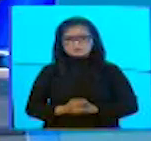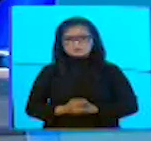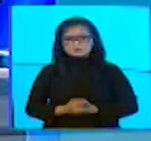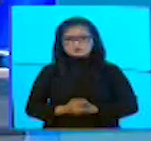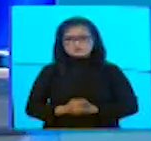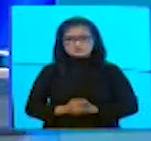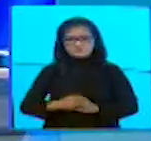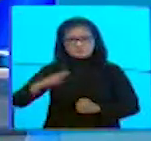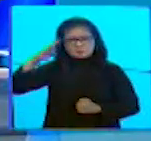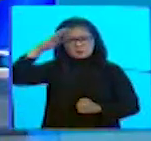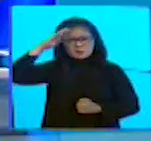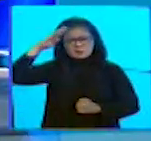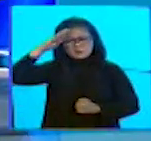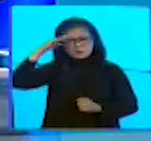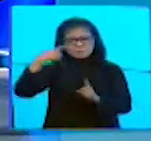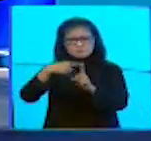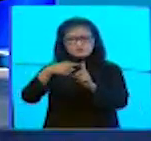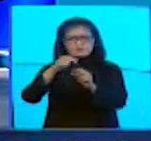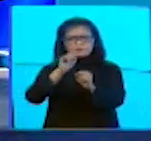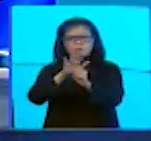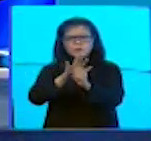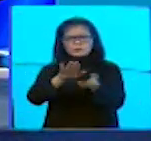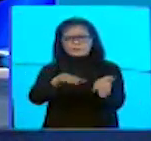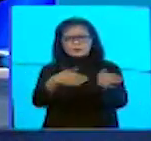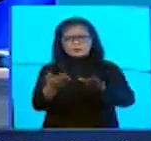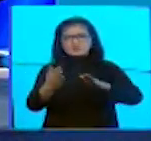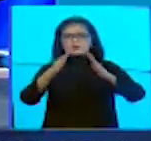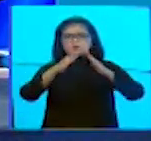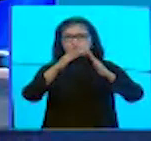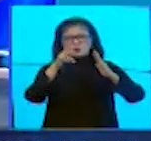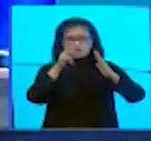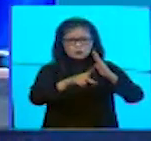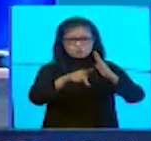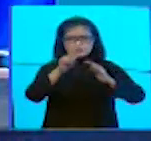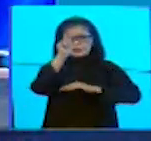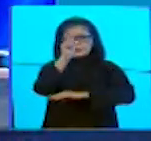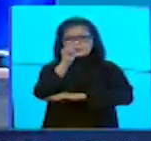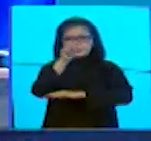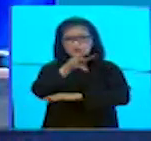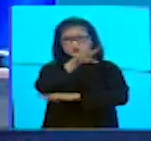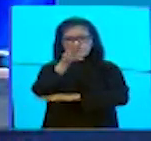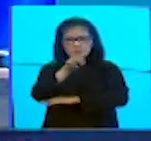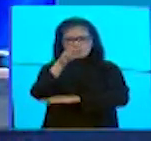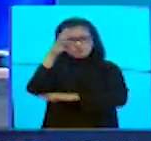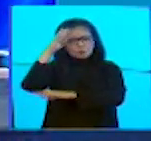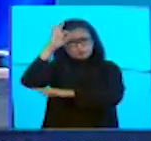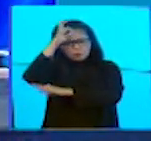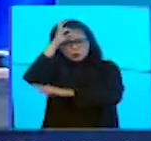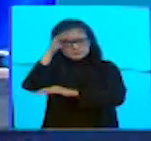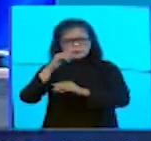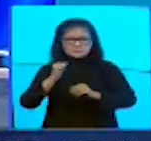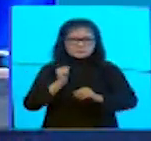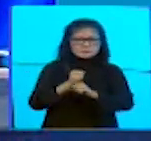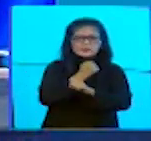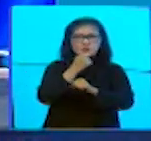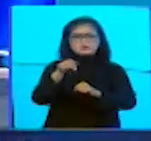Seorang pria positif COVID-19 meninggal di rumah kos di Tasikmalaya, Jawa Barat. Polisi menyesalkan sikap pemilik rumah kos yang tidak menginformasikan